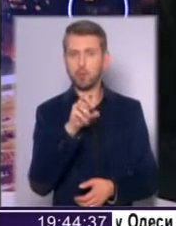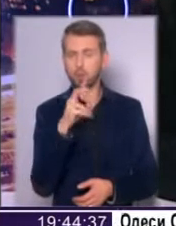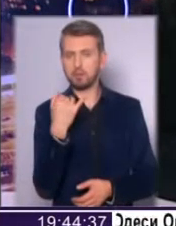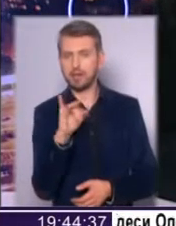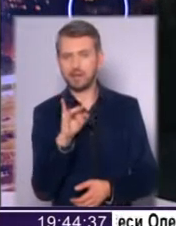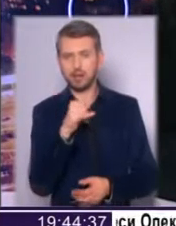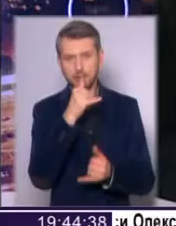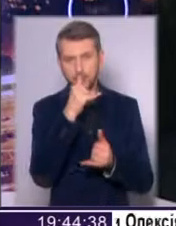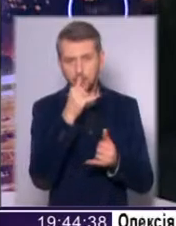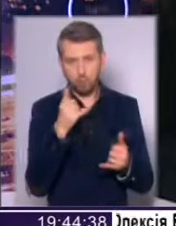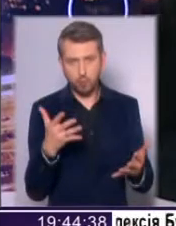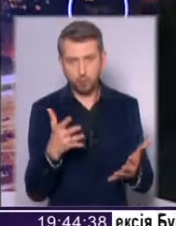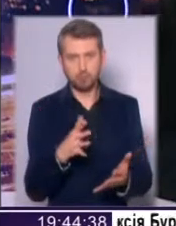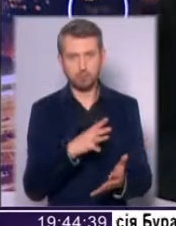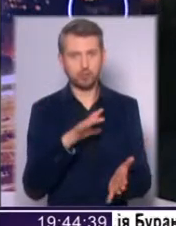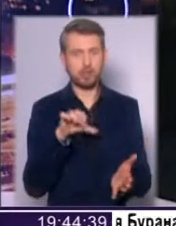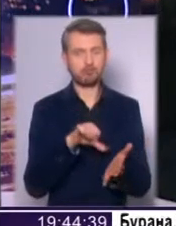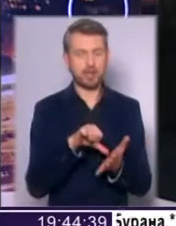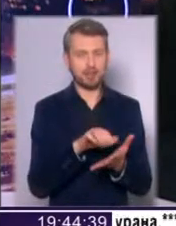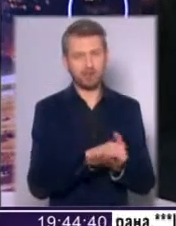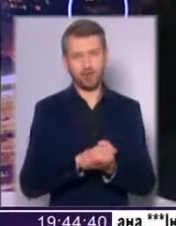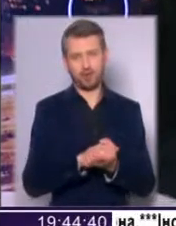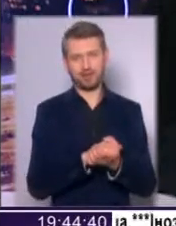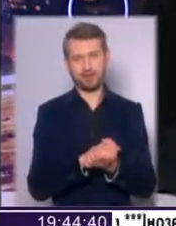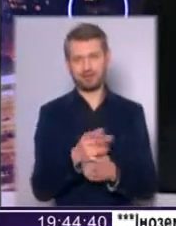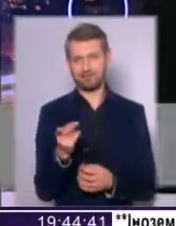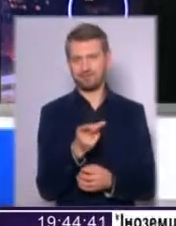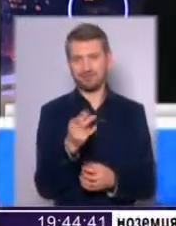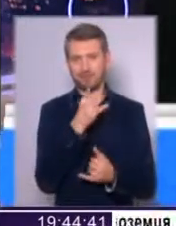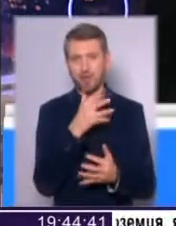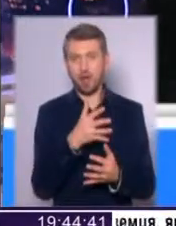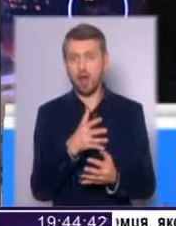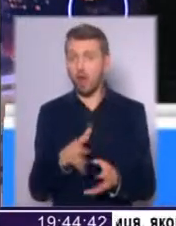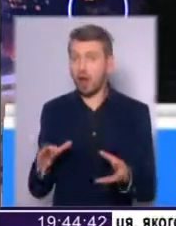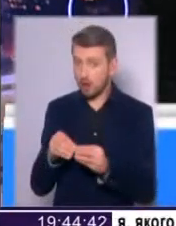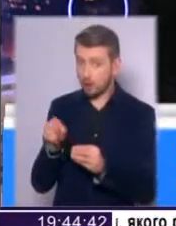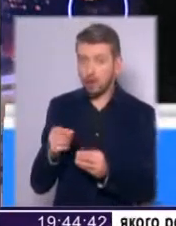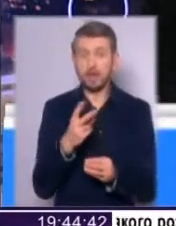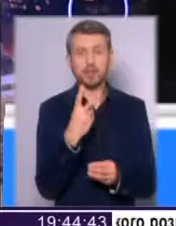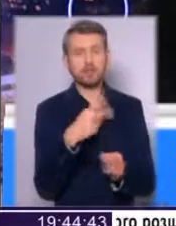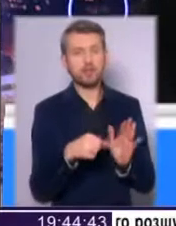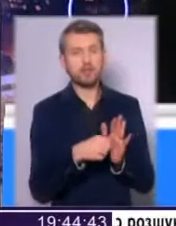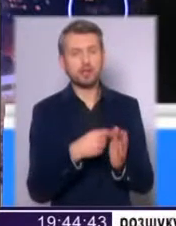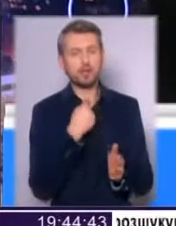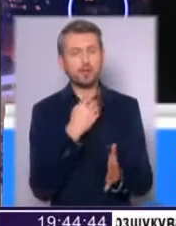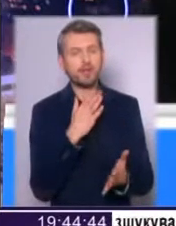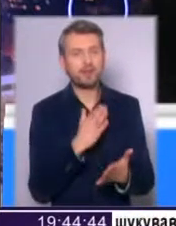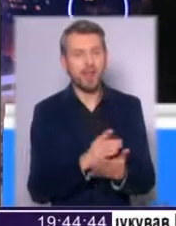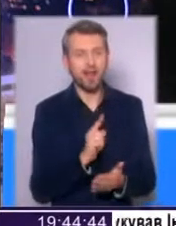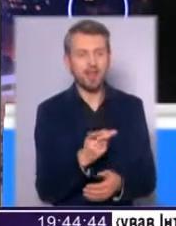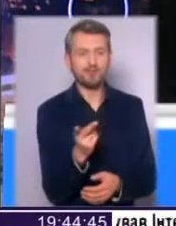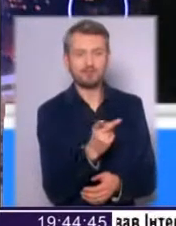не можуть бути членами коаліції. Тобто 226 голосів є, але вони не можуть бути